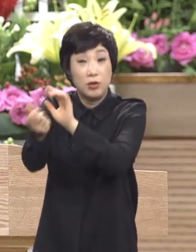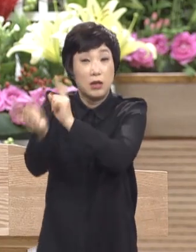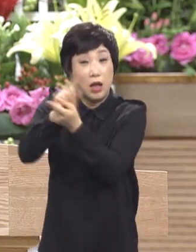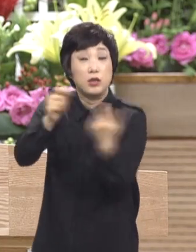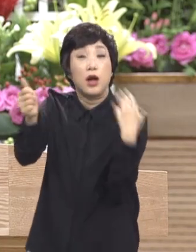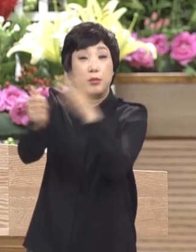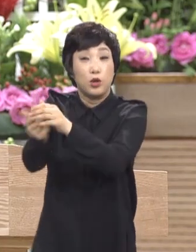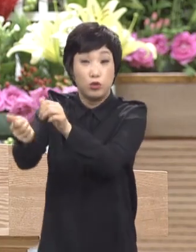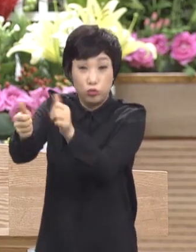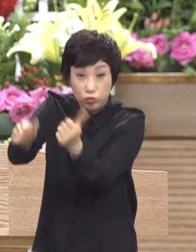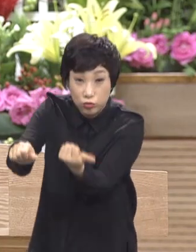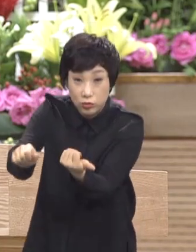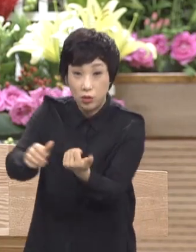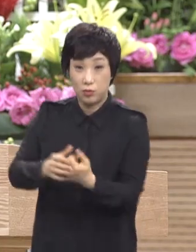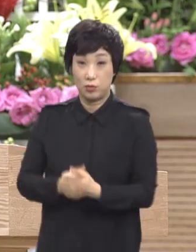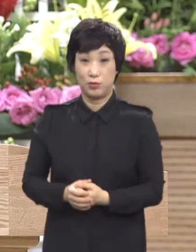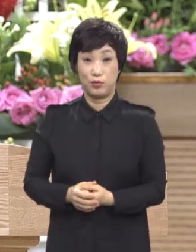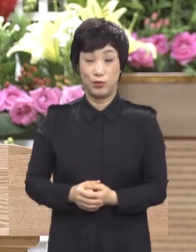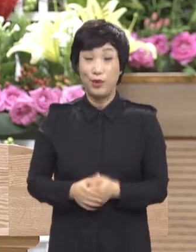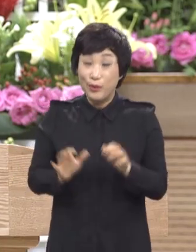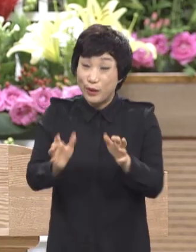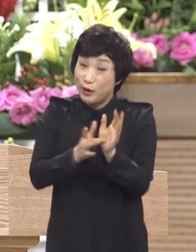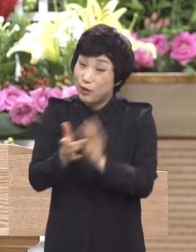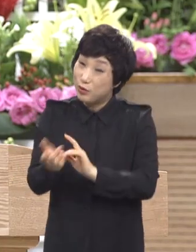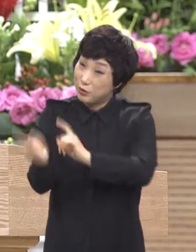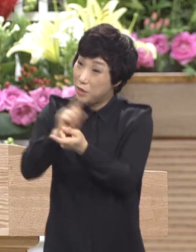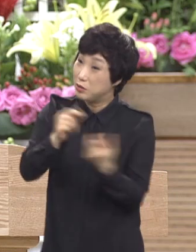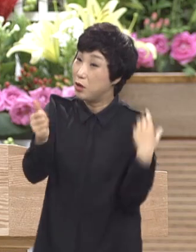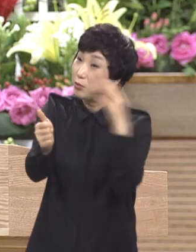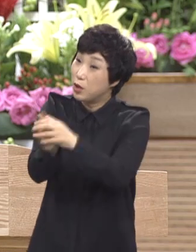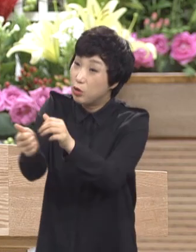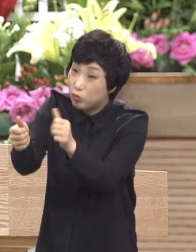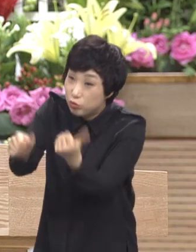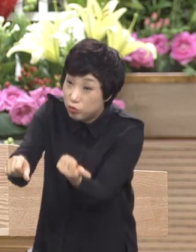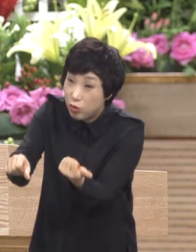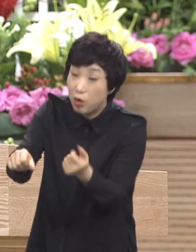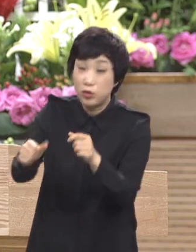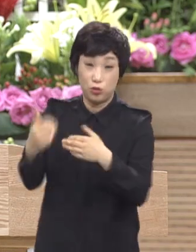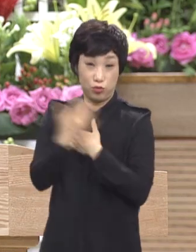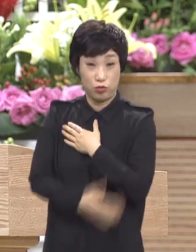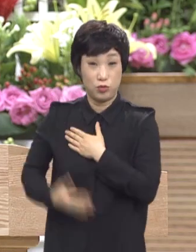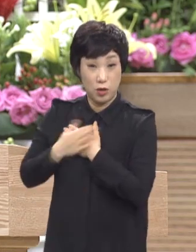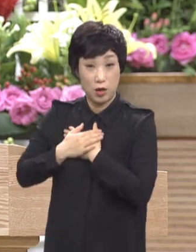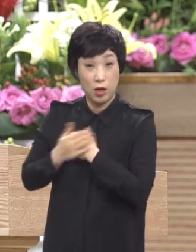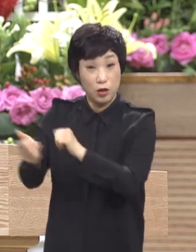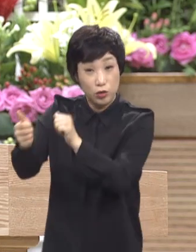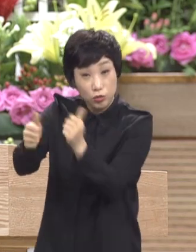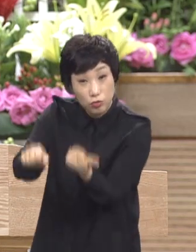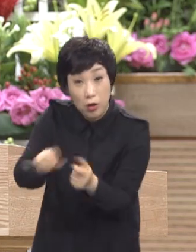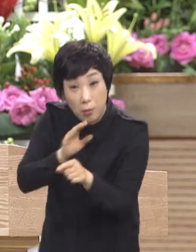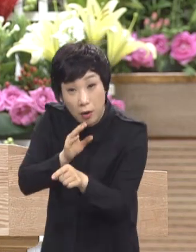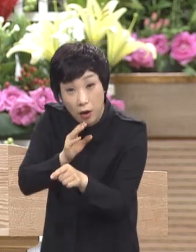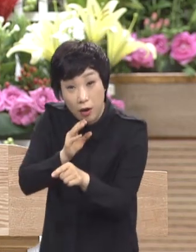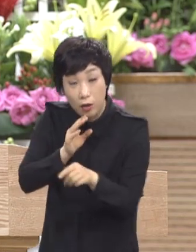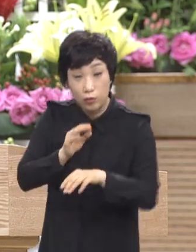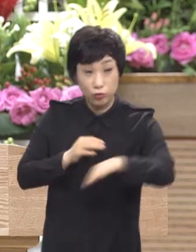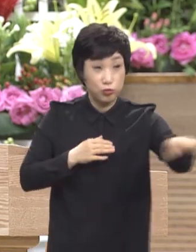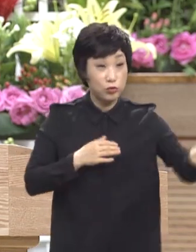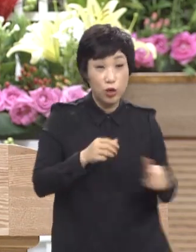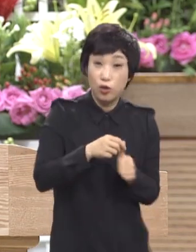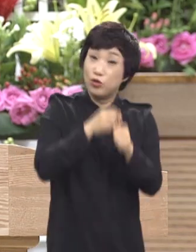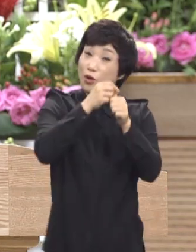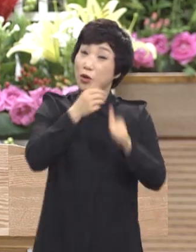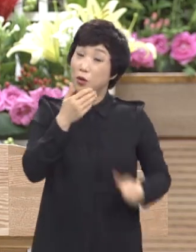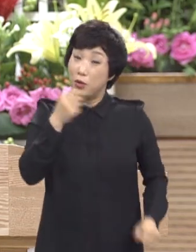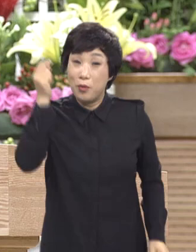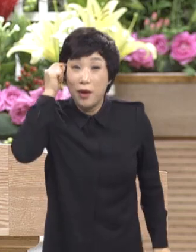대신 죽어서. 근데 왜 예수님이 대신 죽는데 그 육체가 대신 죽는데 우리가 구원